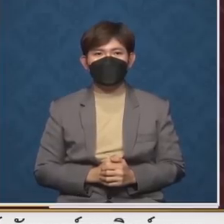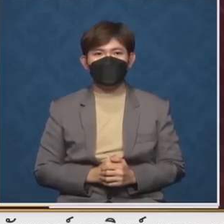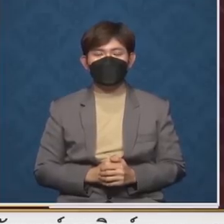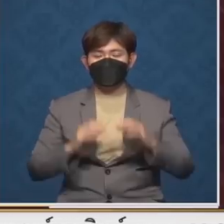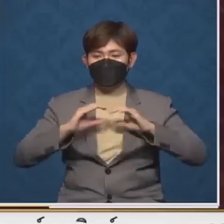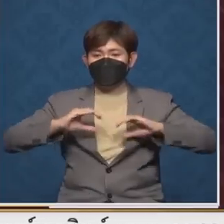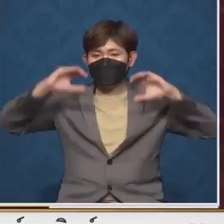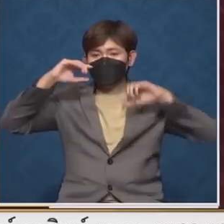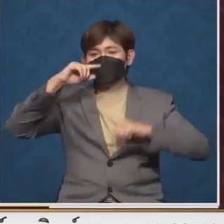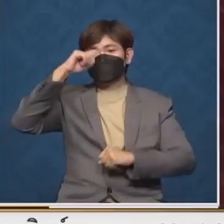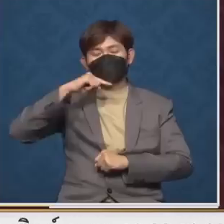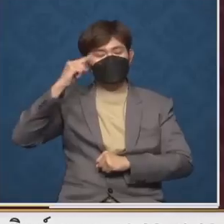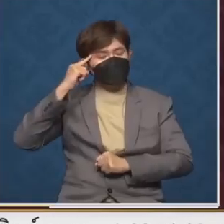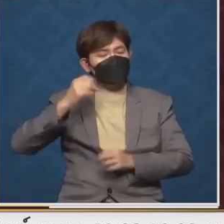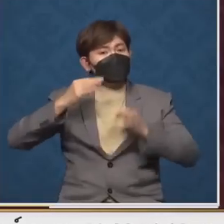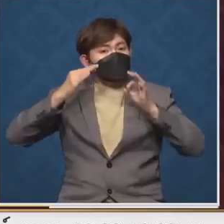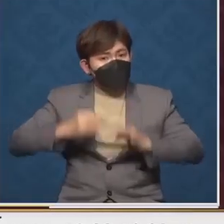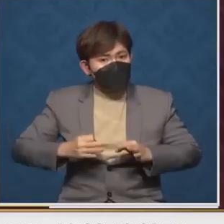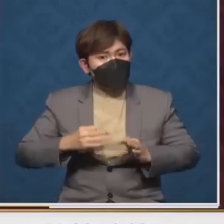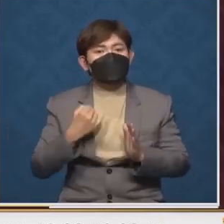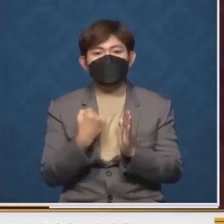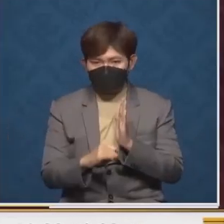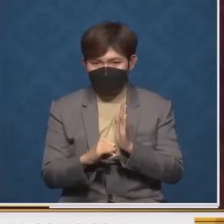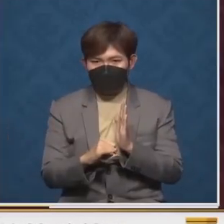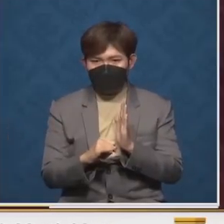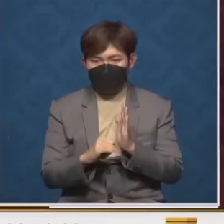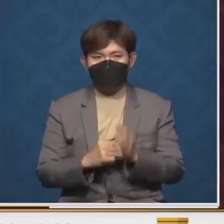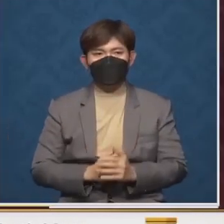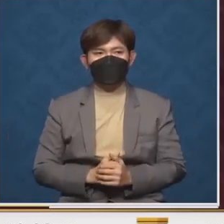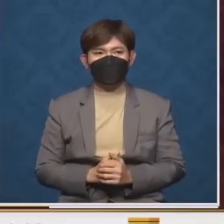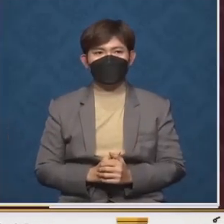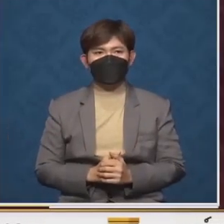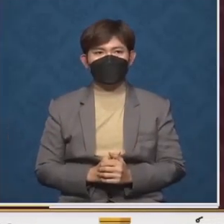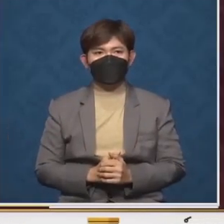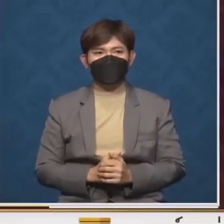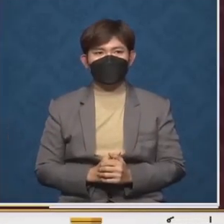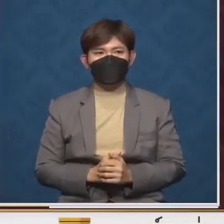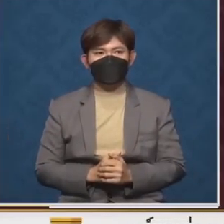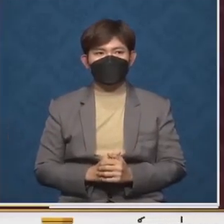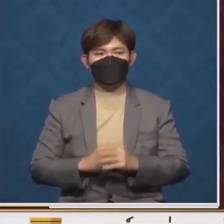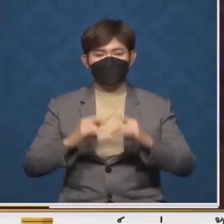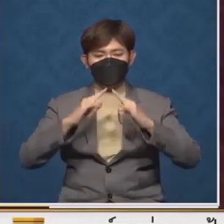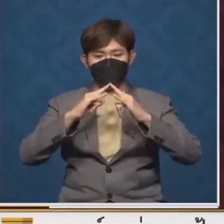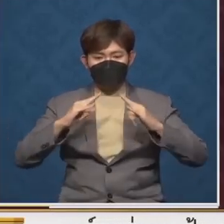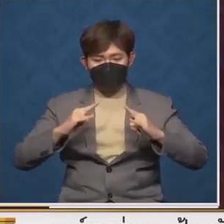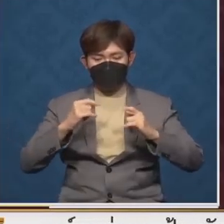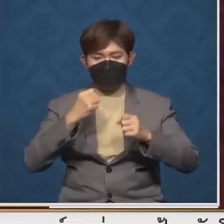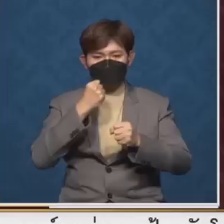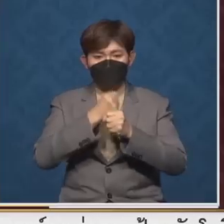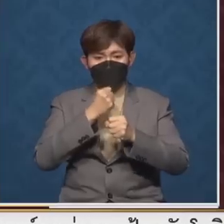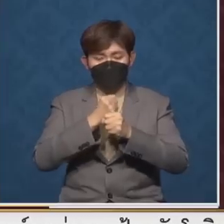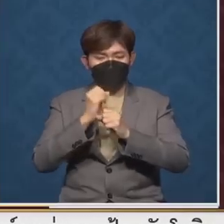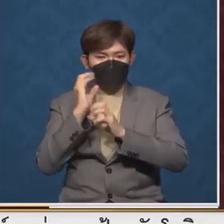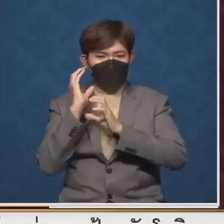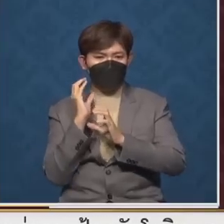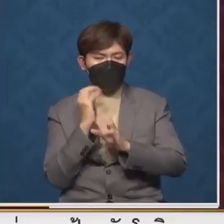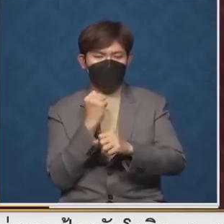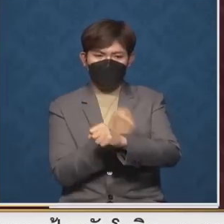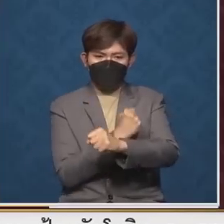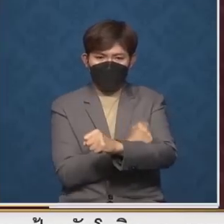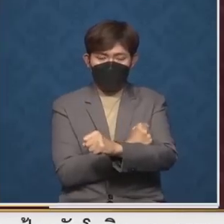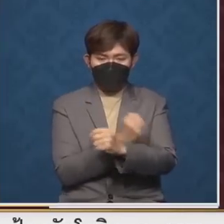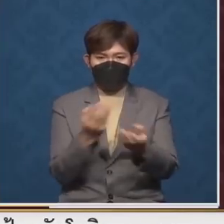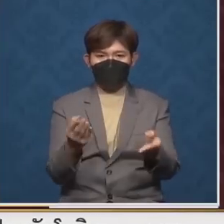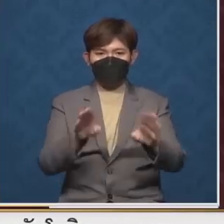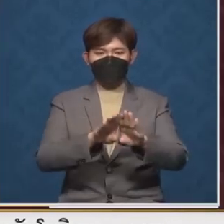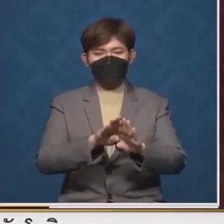รฐบาลไทยตดสินใจผดภาสอกครับเรื่องปิดแค้มคนงานทำไมผมตมาพูเรื่องน